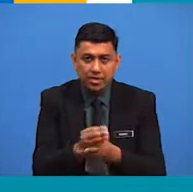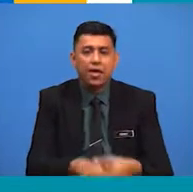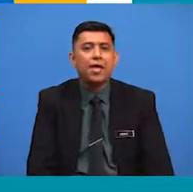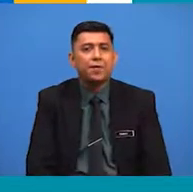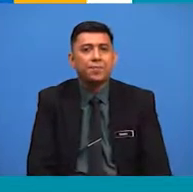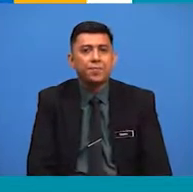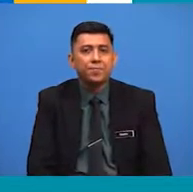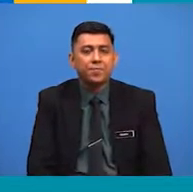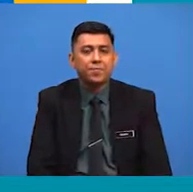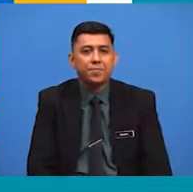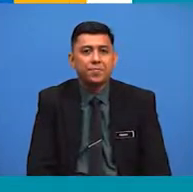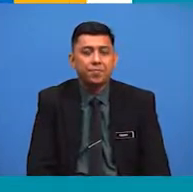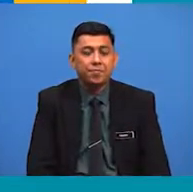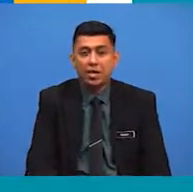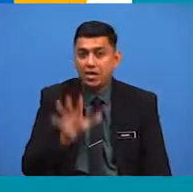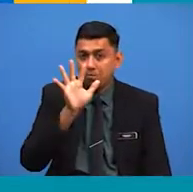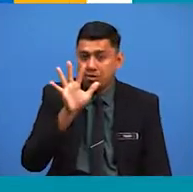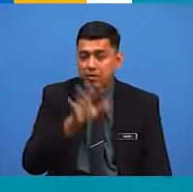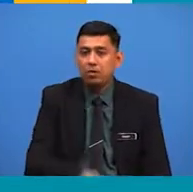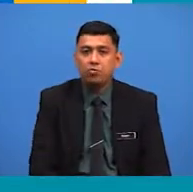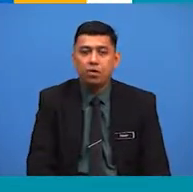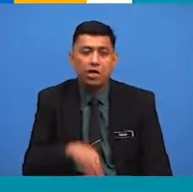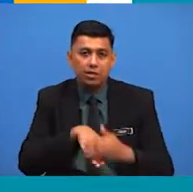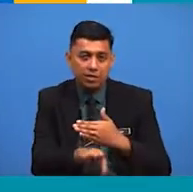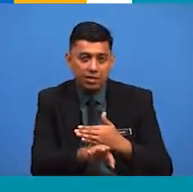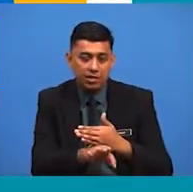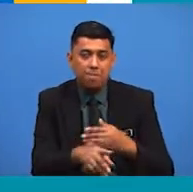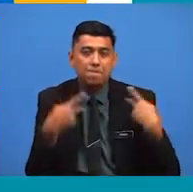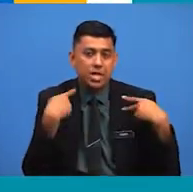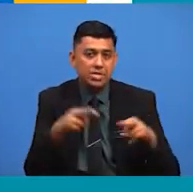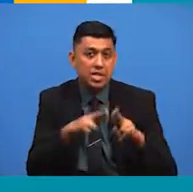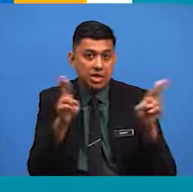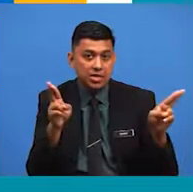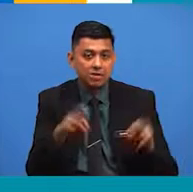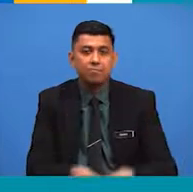sanitizer. Kelima, masuk ke pasar raya.